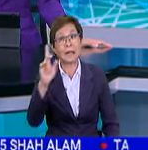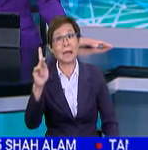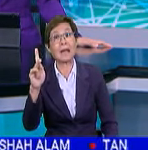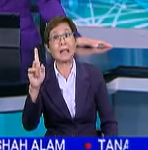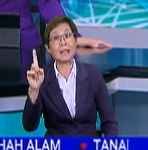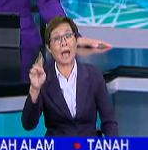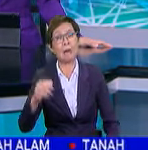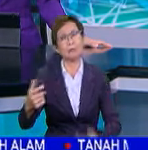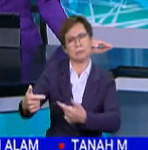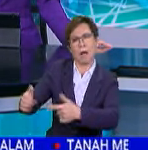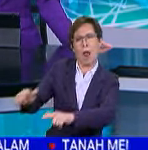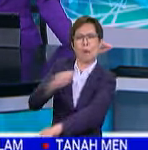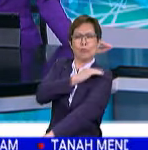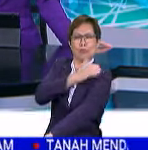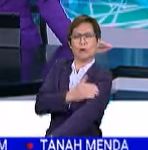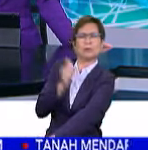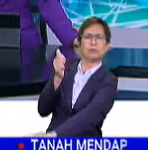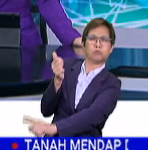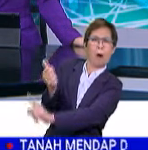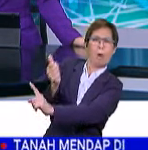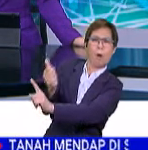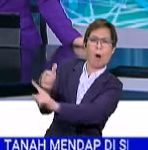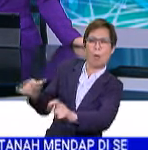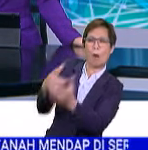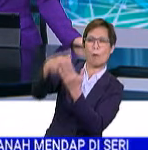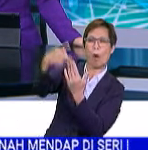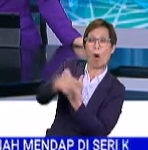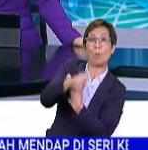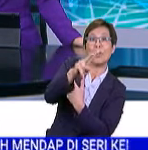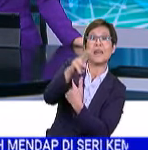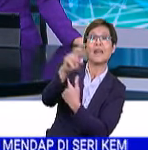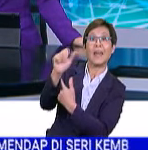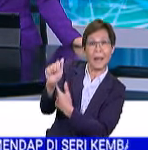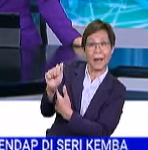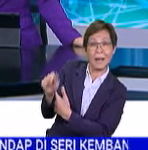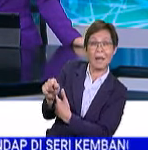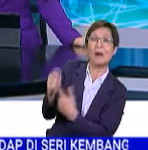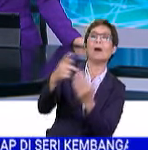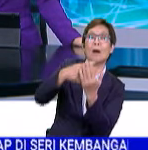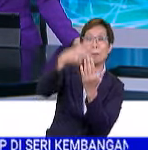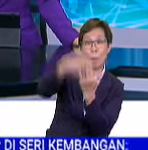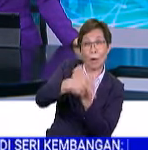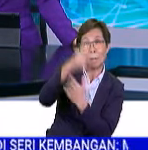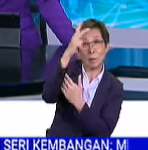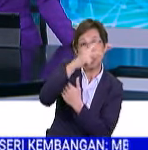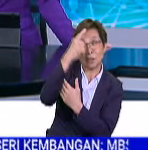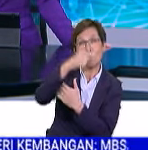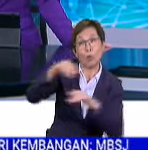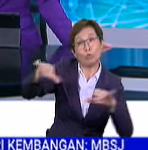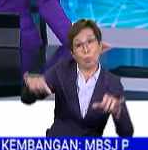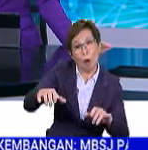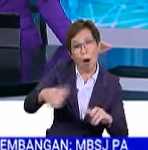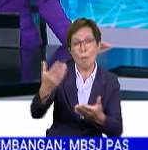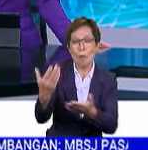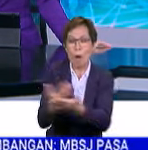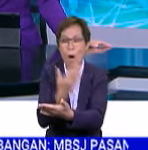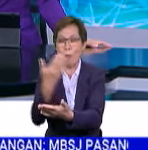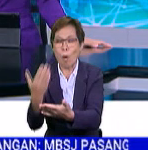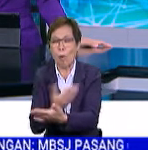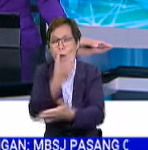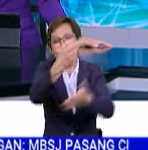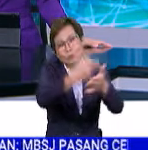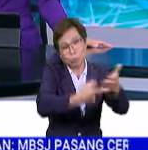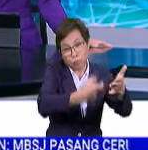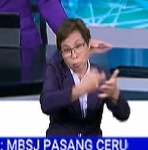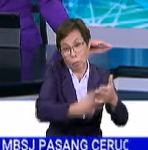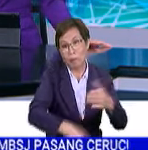telah diberi mandat bagi melaksanakan program VA yang juga antara usaha kerajaan dalam melakukan pembaharuan